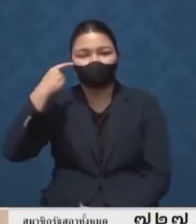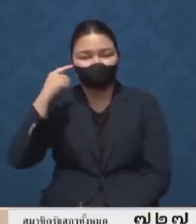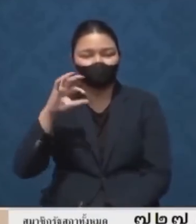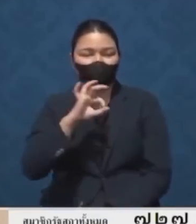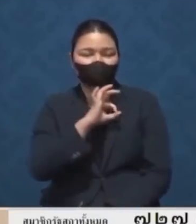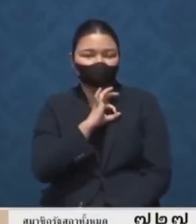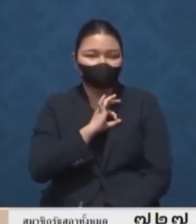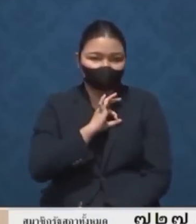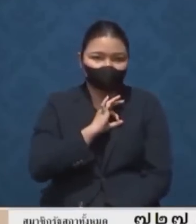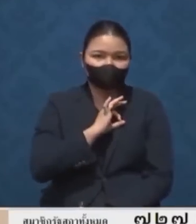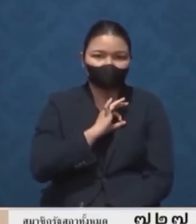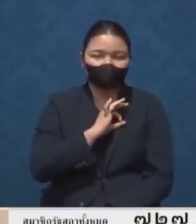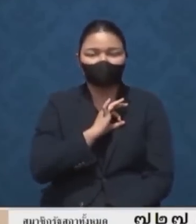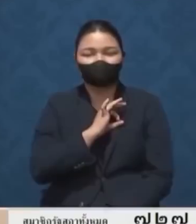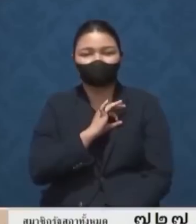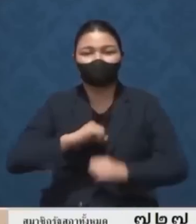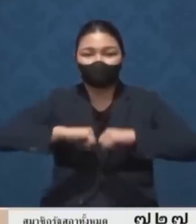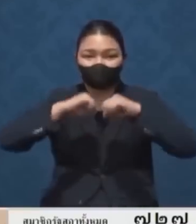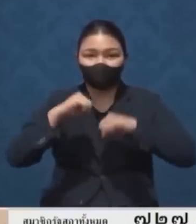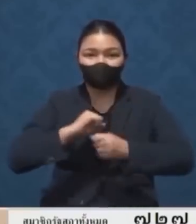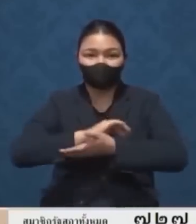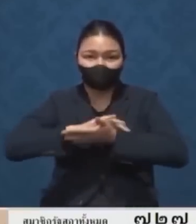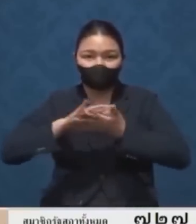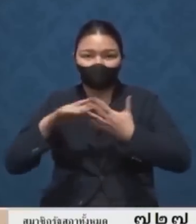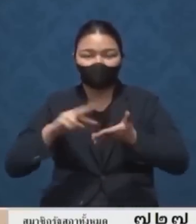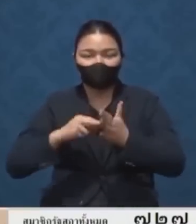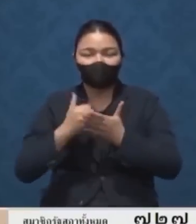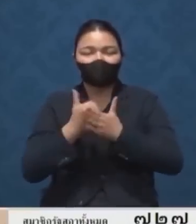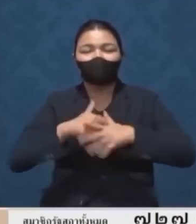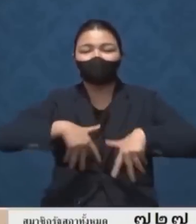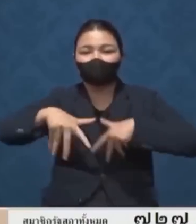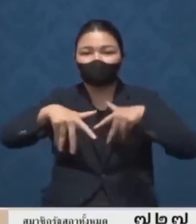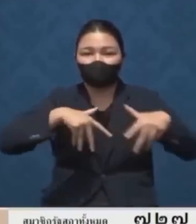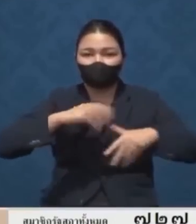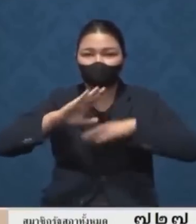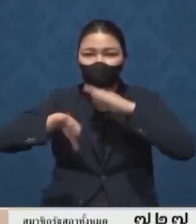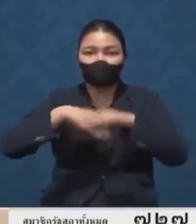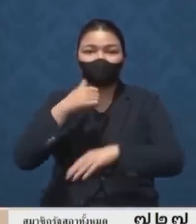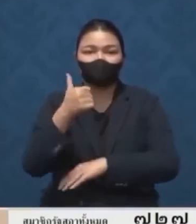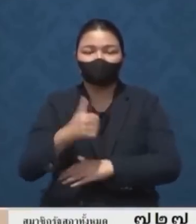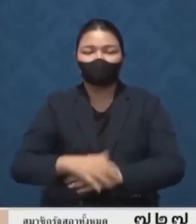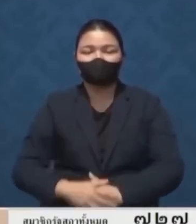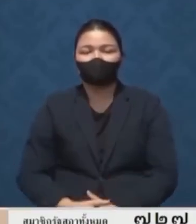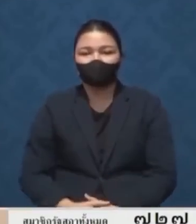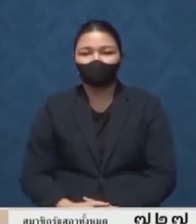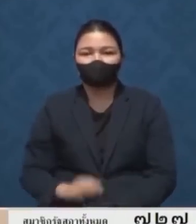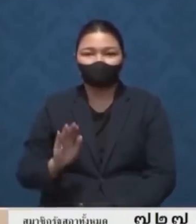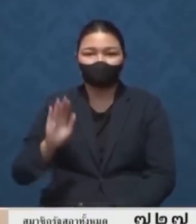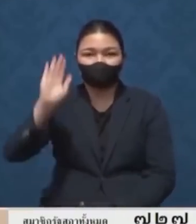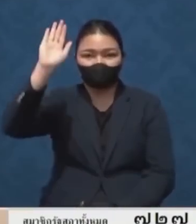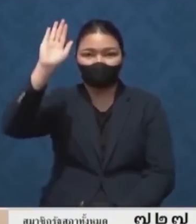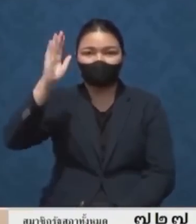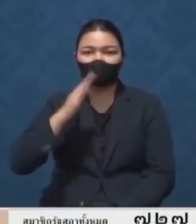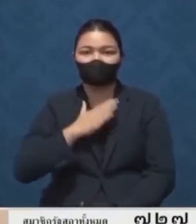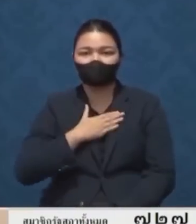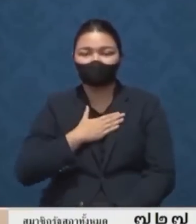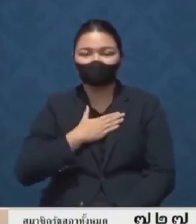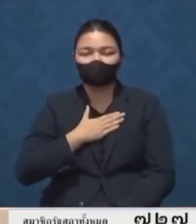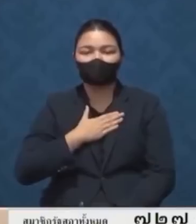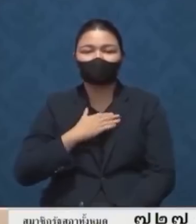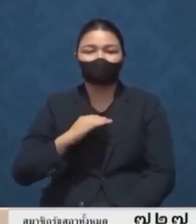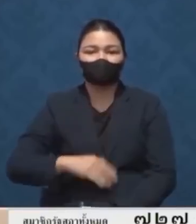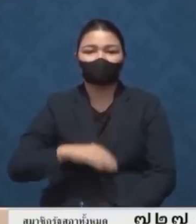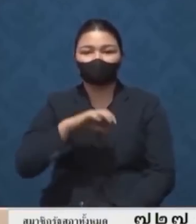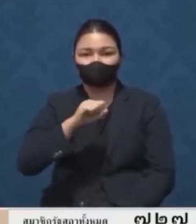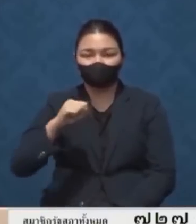กฎหมายนี้ที่จะเป็นประโยชน์กับประชาชนต่อไปท่านประธานข้างๆท่านประธานคะเอามาราดโชคก็มีกุลค่ะ